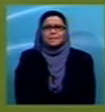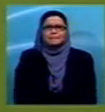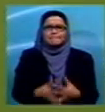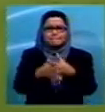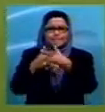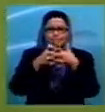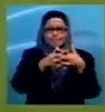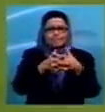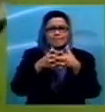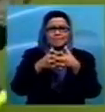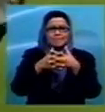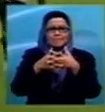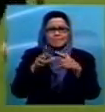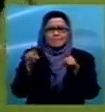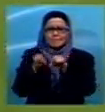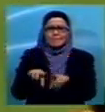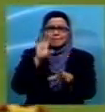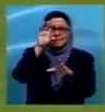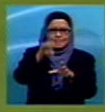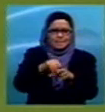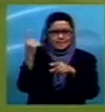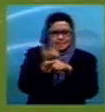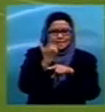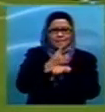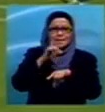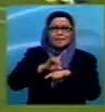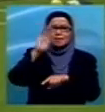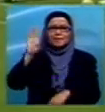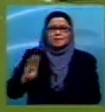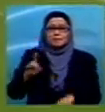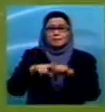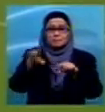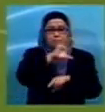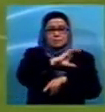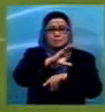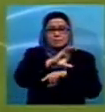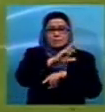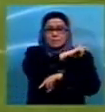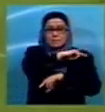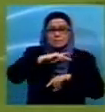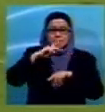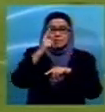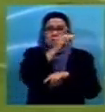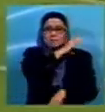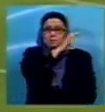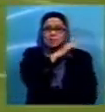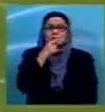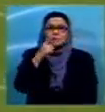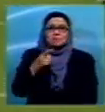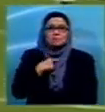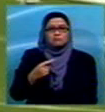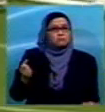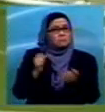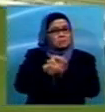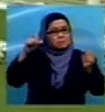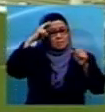Amerika Syarikat turun menjalani latihan di Sao Paolo, Brazil. Ketua Jurulatih Jurgen Klinsmann menyatakan tidak mustahil Amerika Syarikat